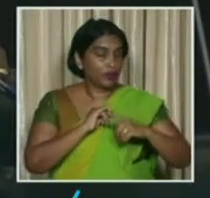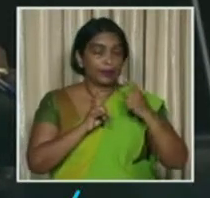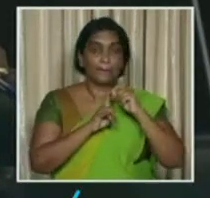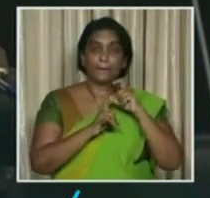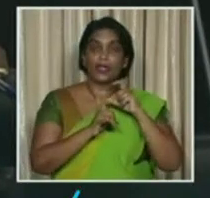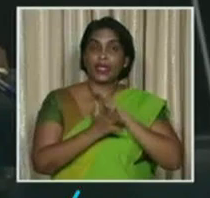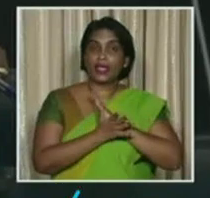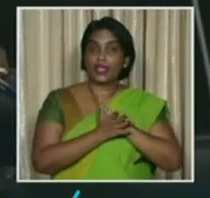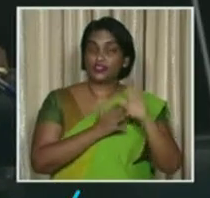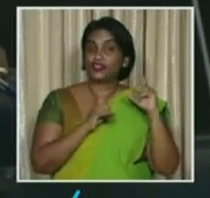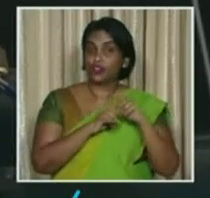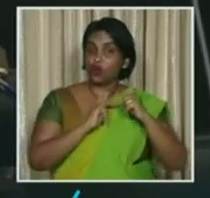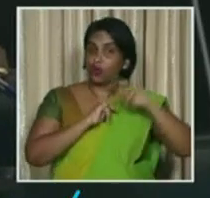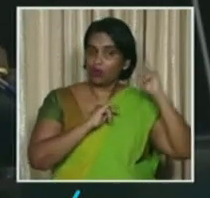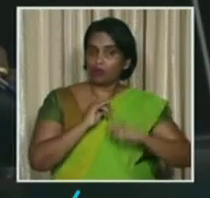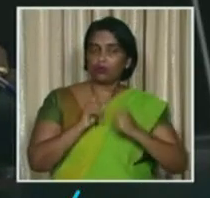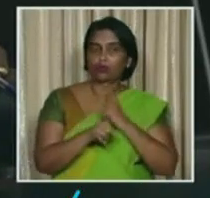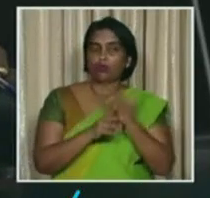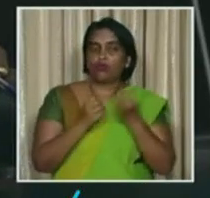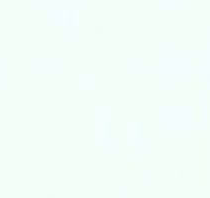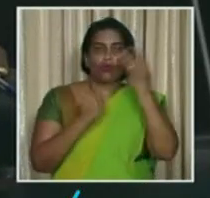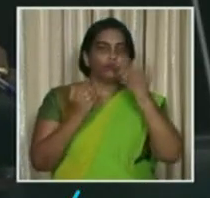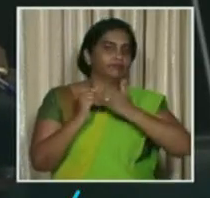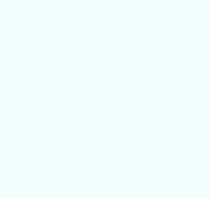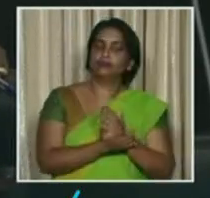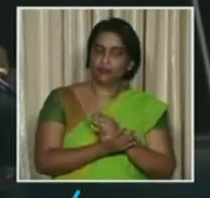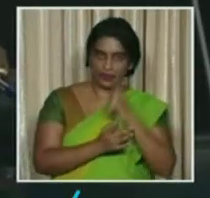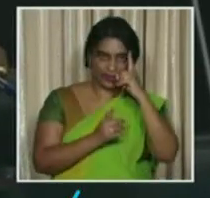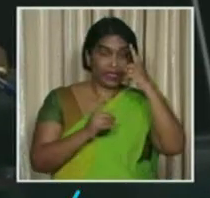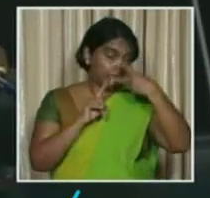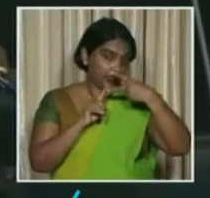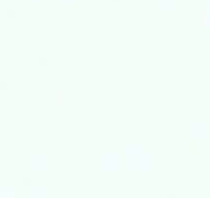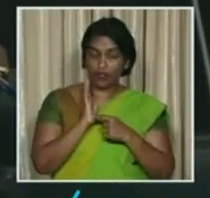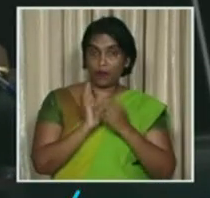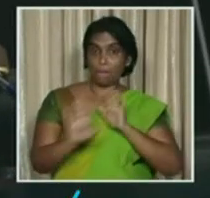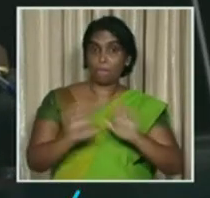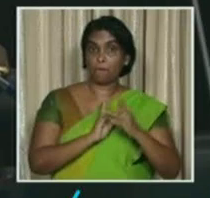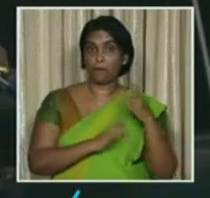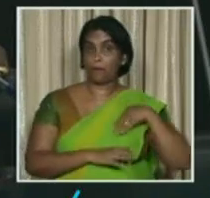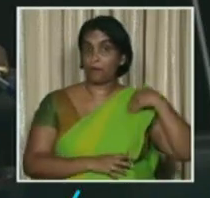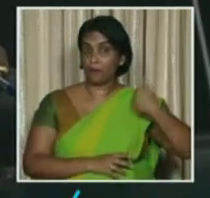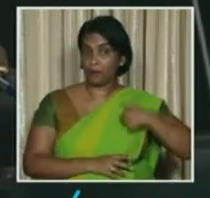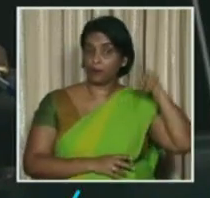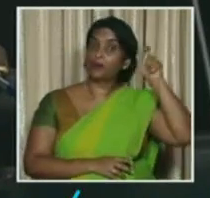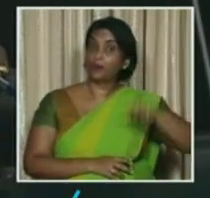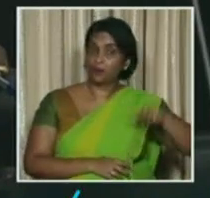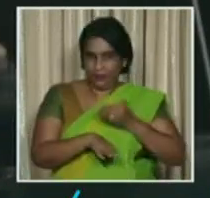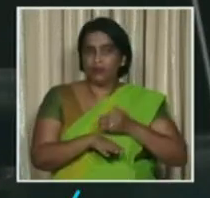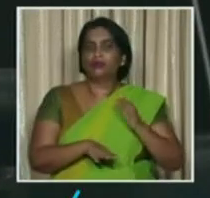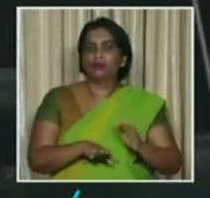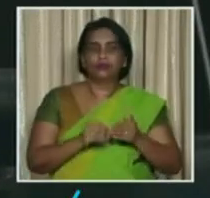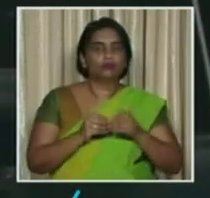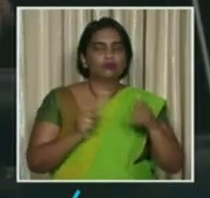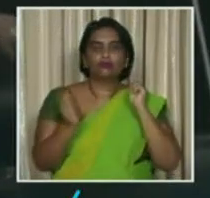පශ්චාත් උපාධි විභාගවලත් අධ්‍යයන කටයුතු දින නියමයක් නැතුව නැවතිලා තියෙනවා. දෙවැනි එක අර උසස් පෙළ ප්‍රධාන පාලක පරීක්ෂකවරු විදියට වැඩ කරන